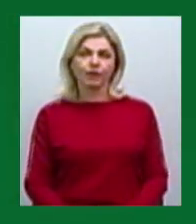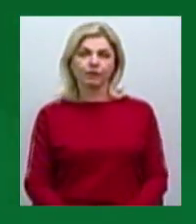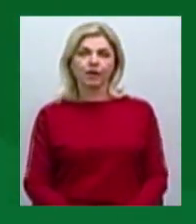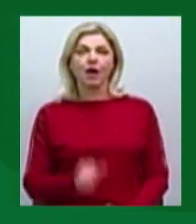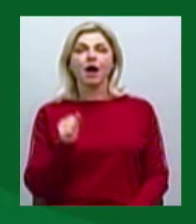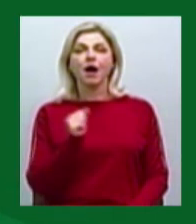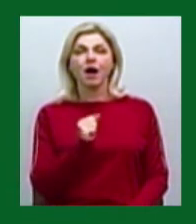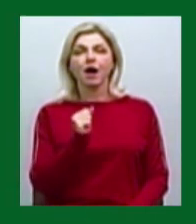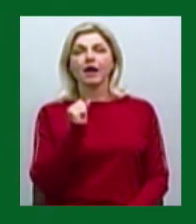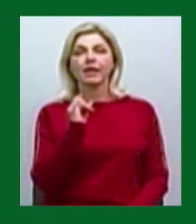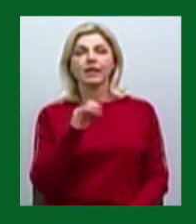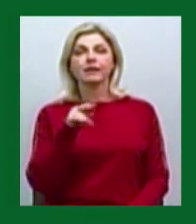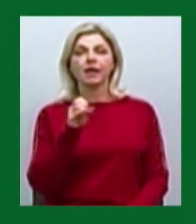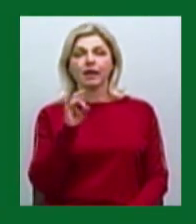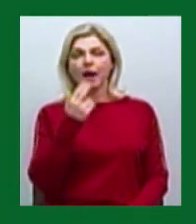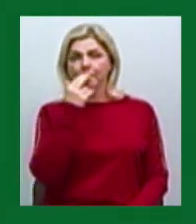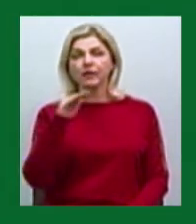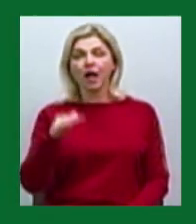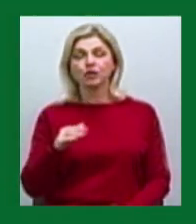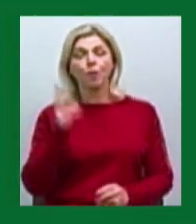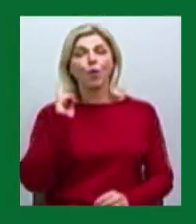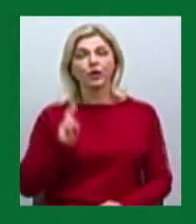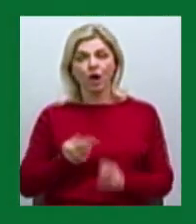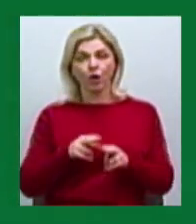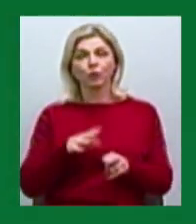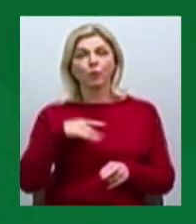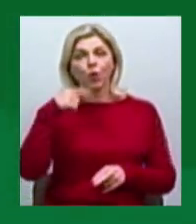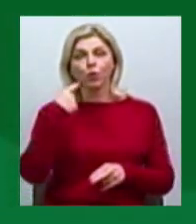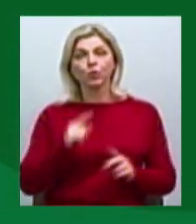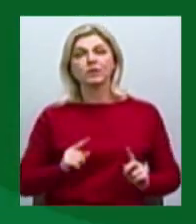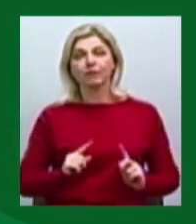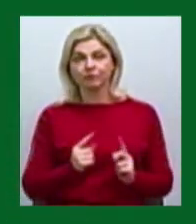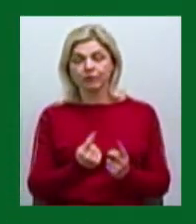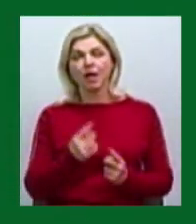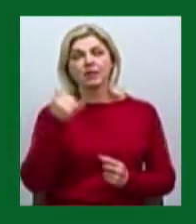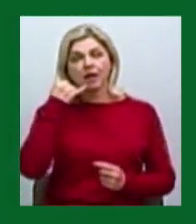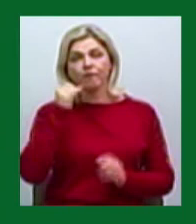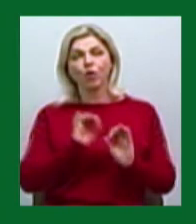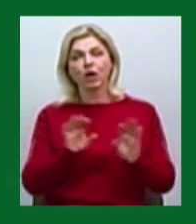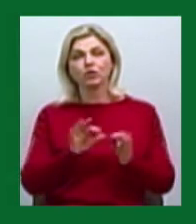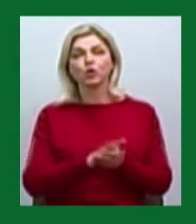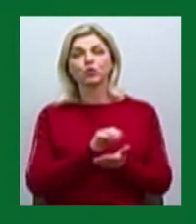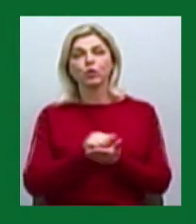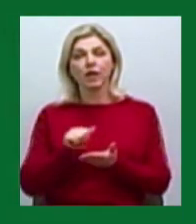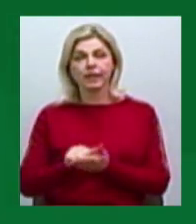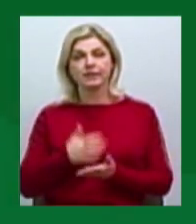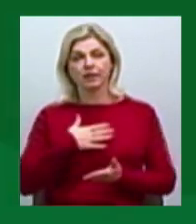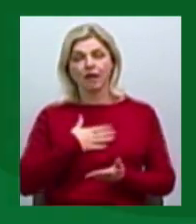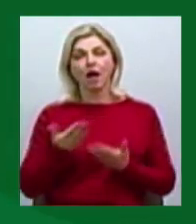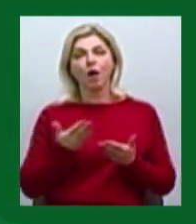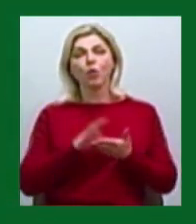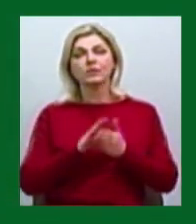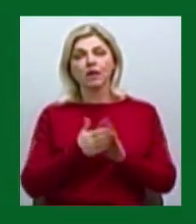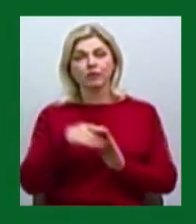Андрій Ейдер, наймолодший моряк, який був у російському полоні, телефоном розказав кореспондентам Суспільного, в якому стані